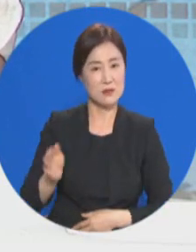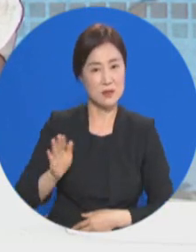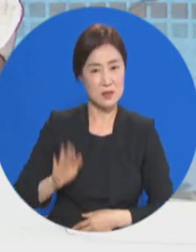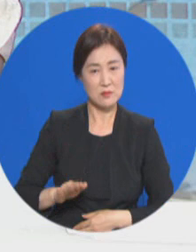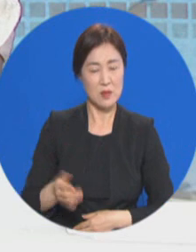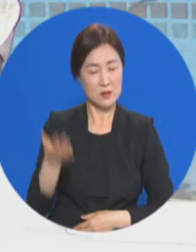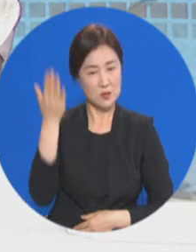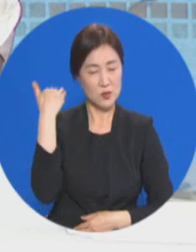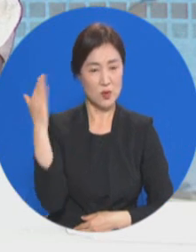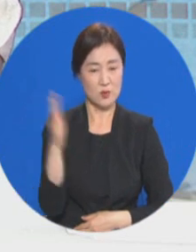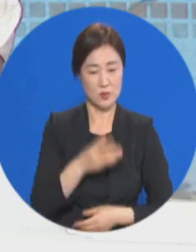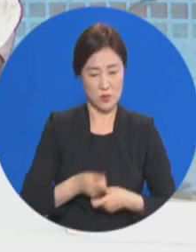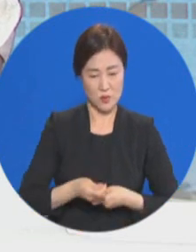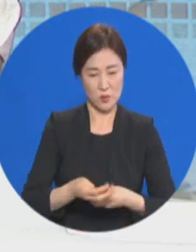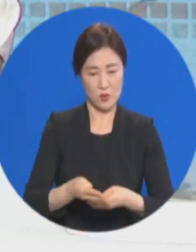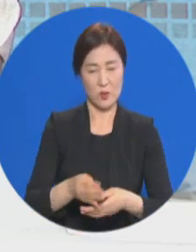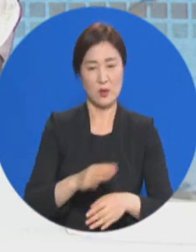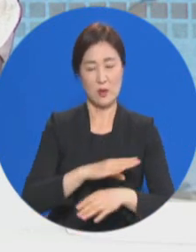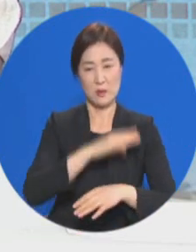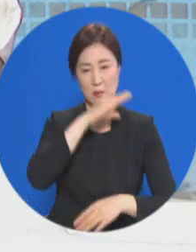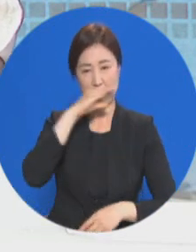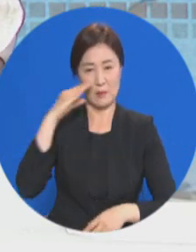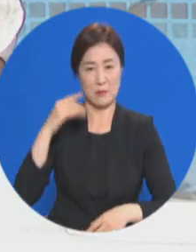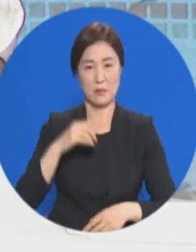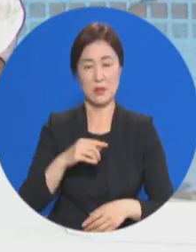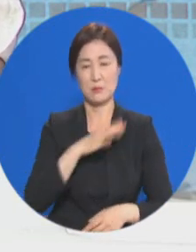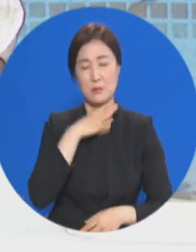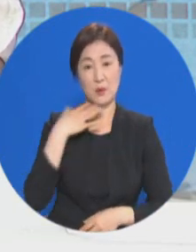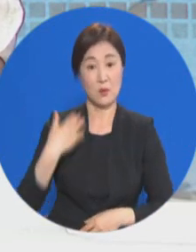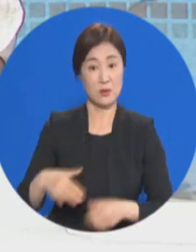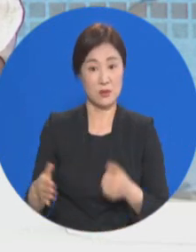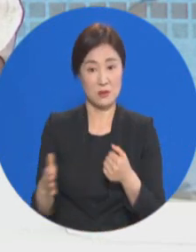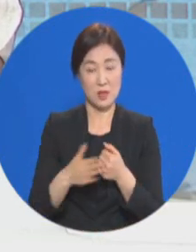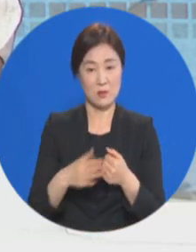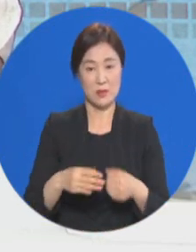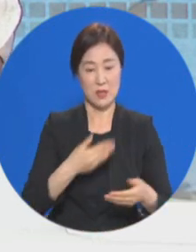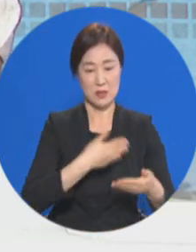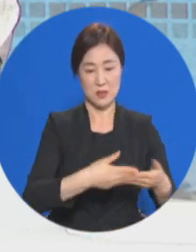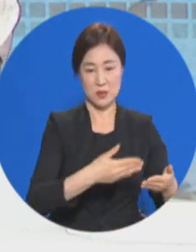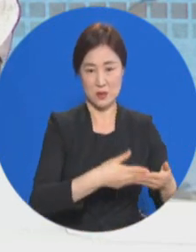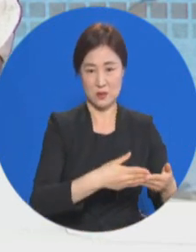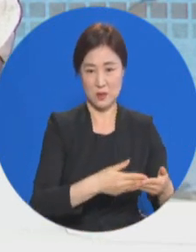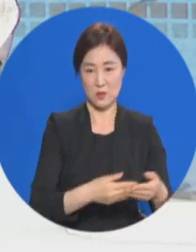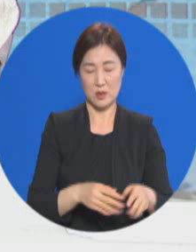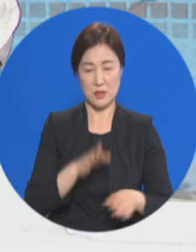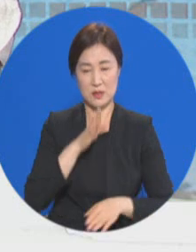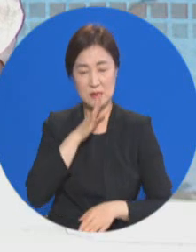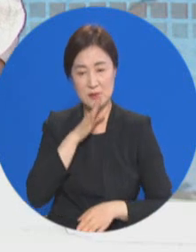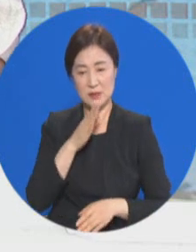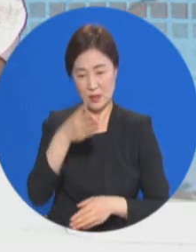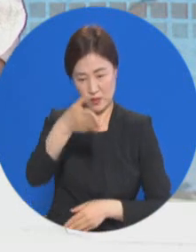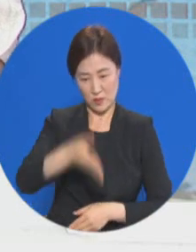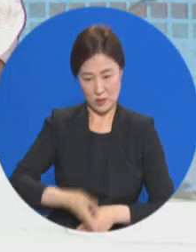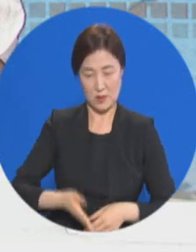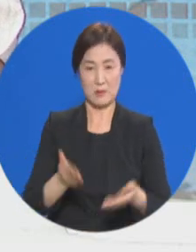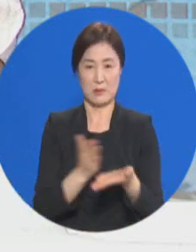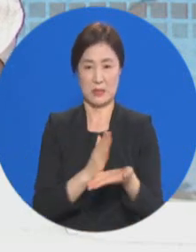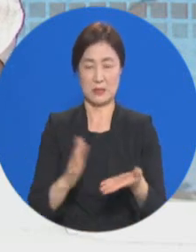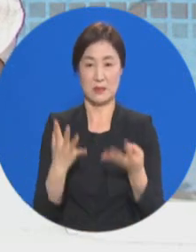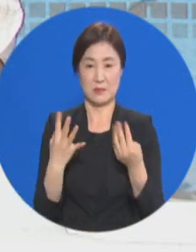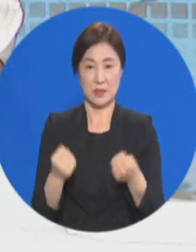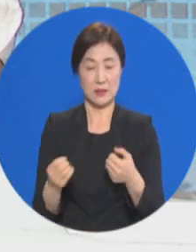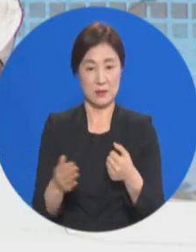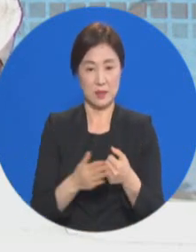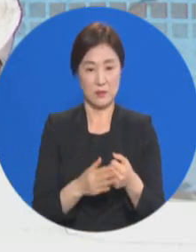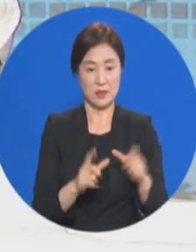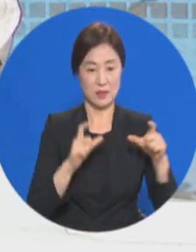그동안 지적 측량 작업이 제대로 이루어지지 않아 지적도와 현실 경계가 맞지 않은 경우가 태반인데요. 주민과